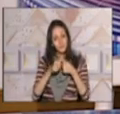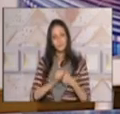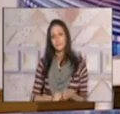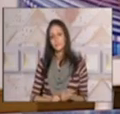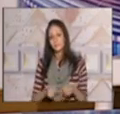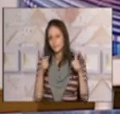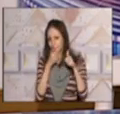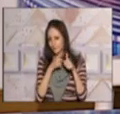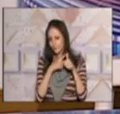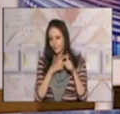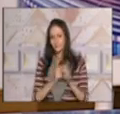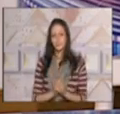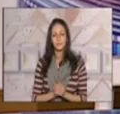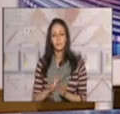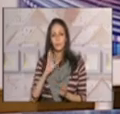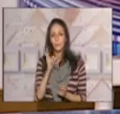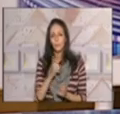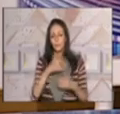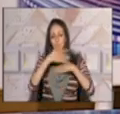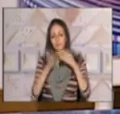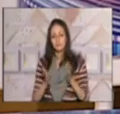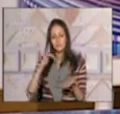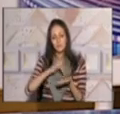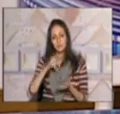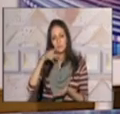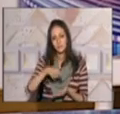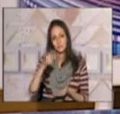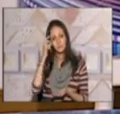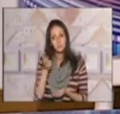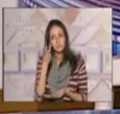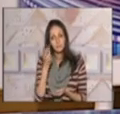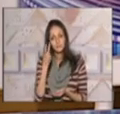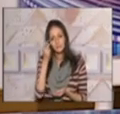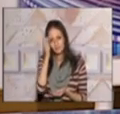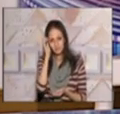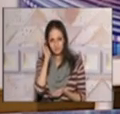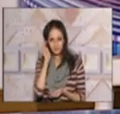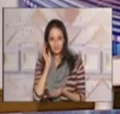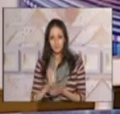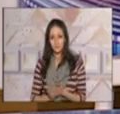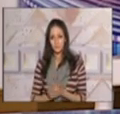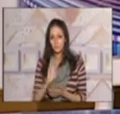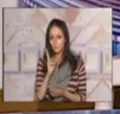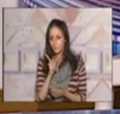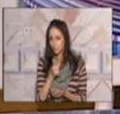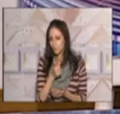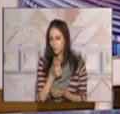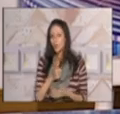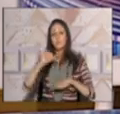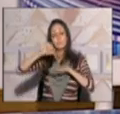الابداع والابتكار، تاني جوه كل جائزه في عنصر خاص بالابداع والابتكار. او تحديدا بنقول لكل مؤسسه انت